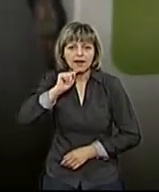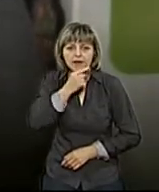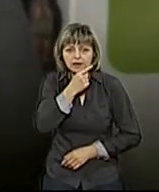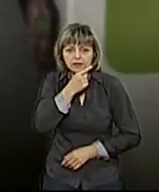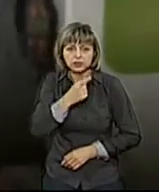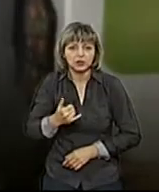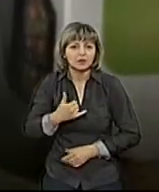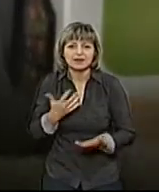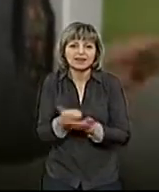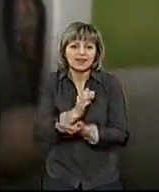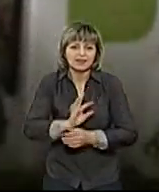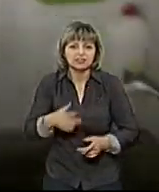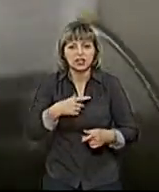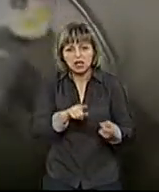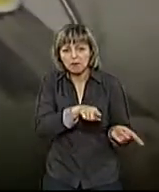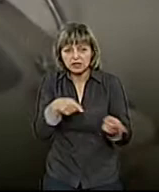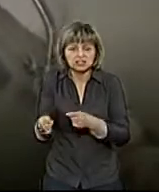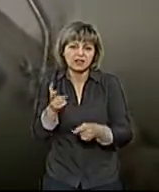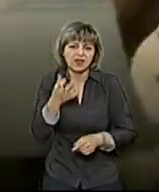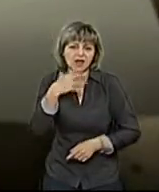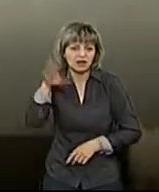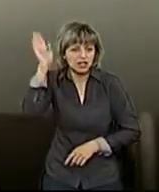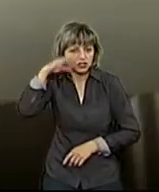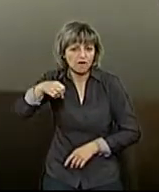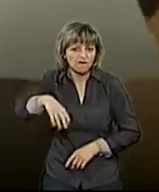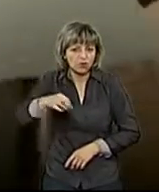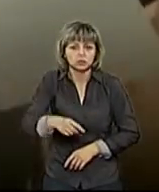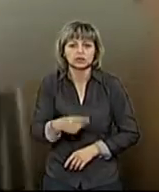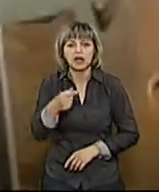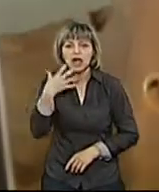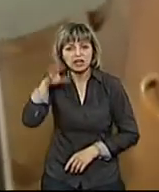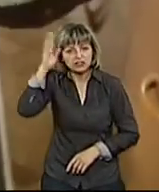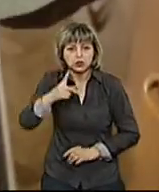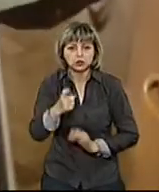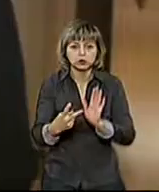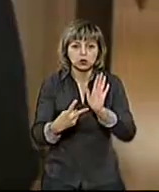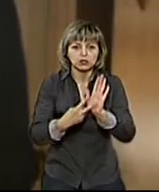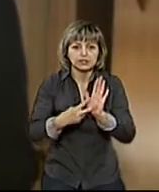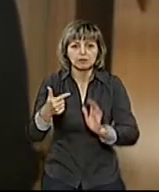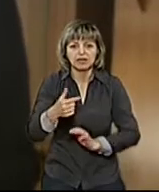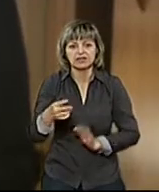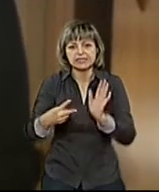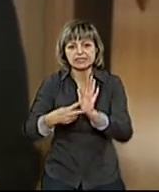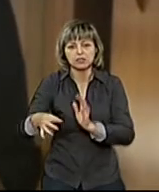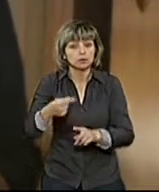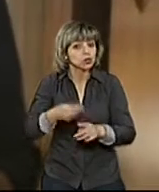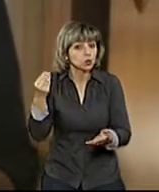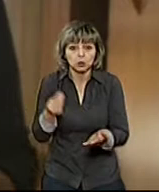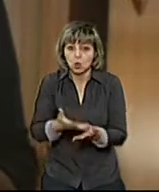не вийшла. Я знову перейшла на гарячу воду. Гаряча вода – 107 гривень і 7 копійок. Ну, це дуже